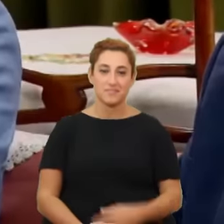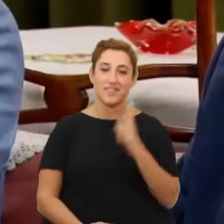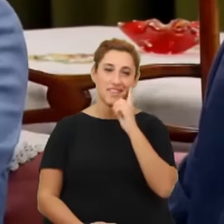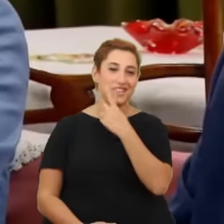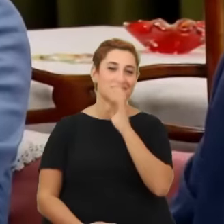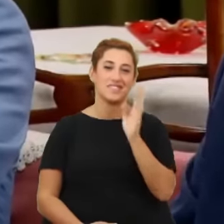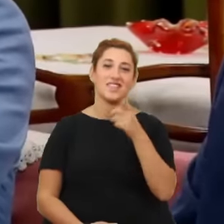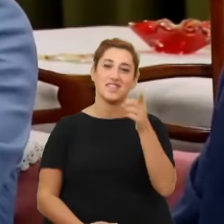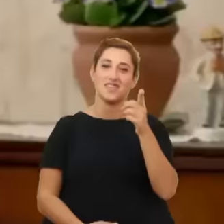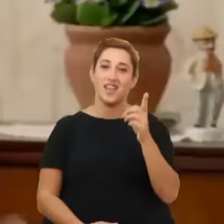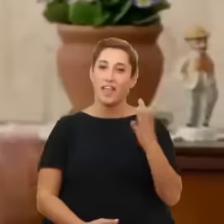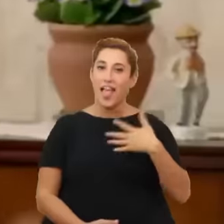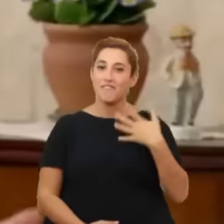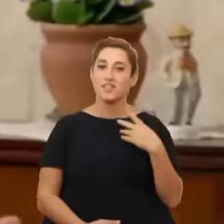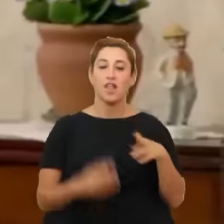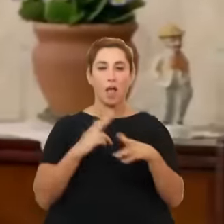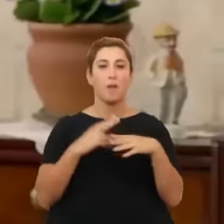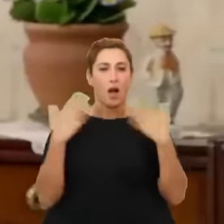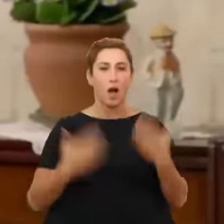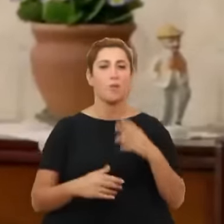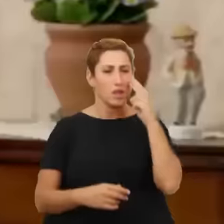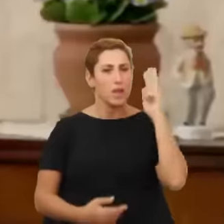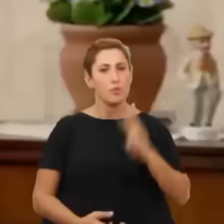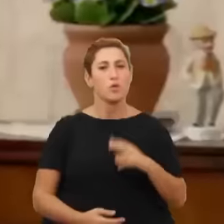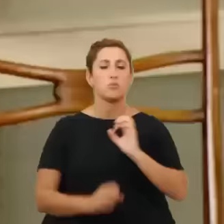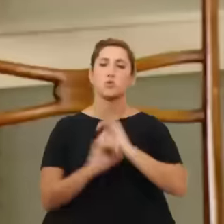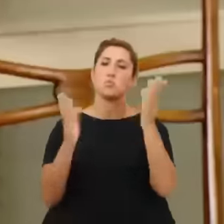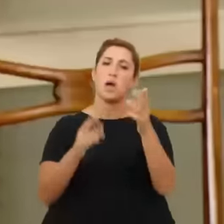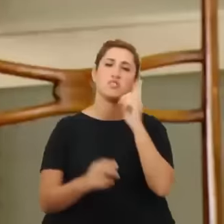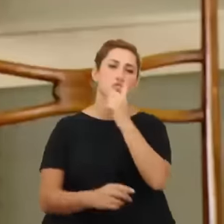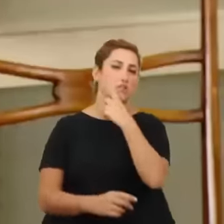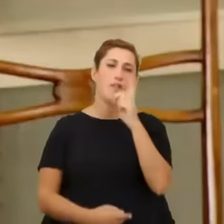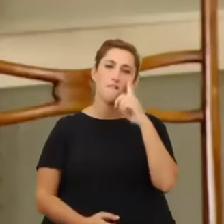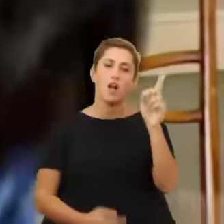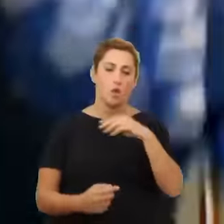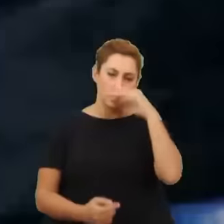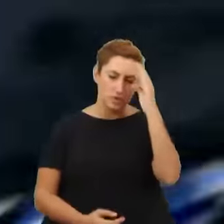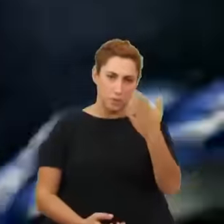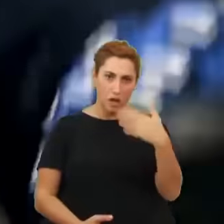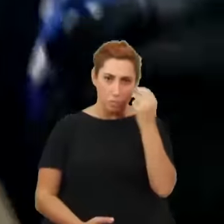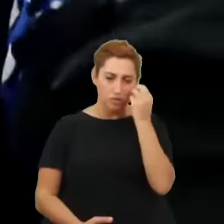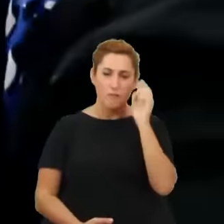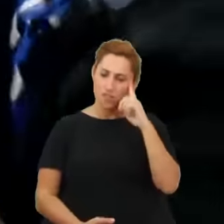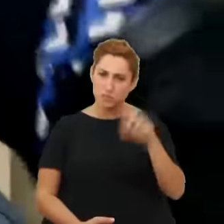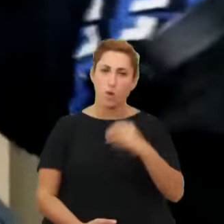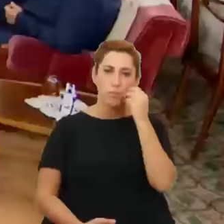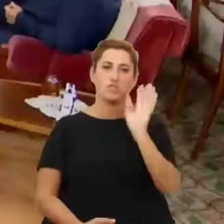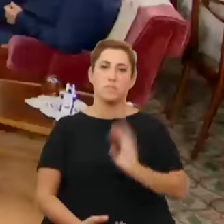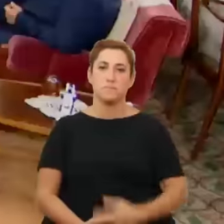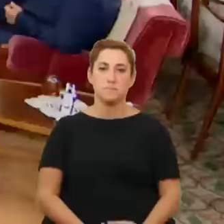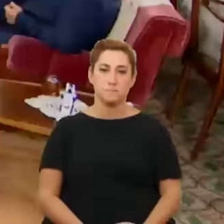Enişte ya, sen de ne hevesliymişsin ya, dünden rahatsın. Yemin ediyorum, helal olsun sana enişte. Vallahi helal, öpeceğim, gel öpeceğim. Vallahi bu sefer öpeceğim.